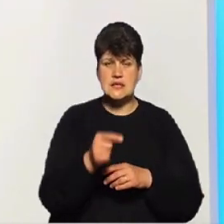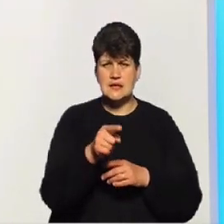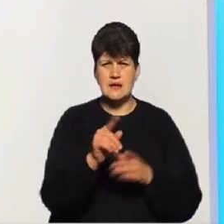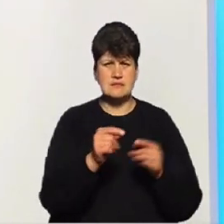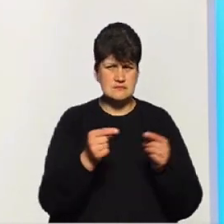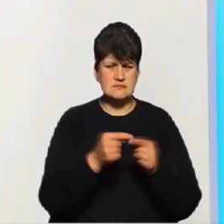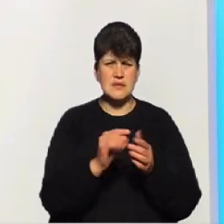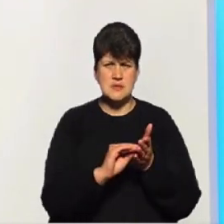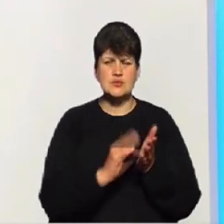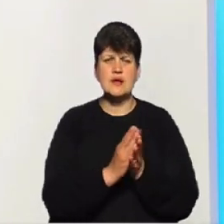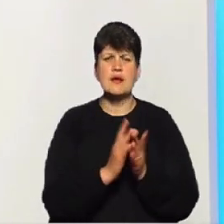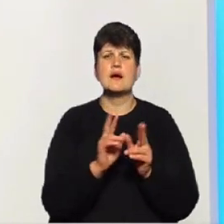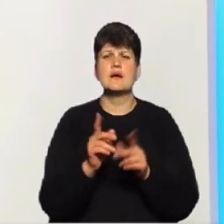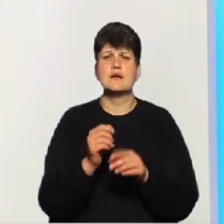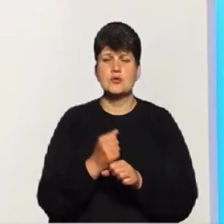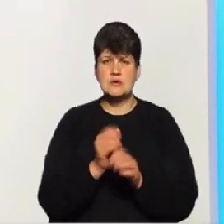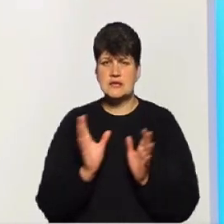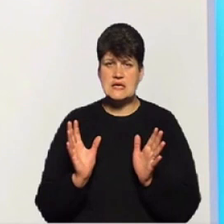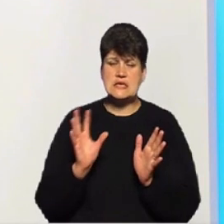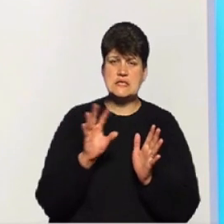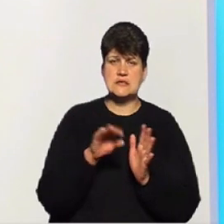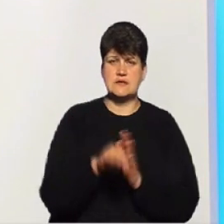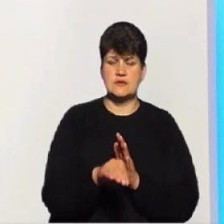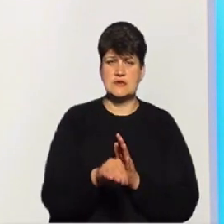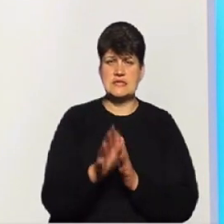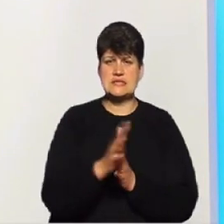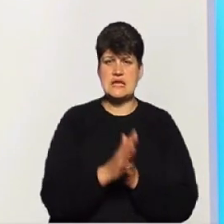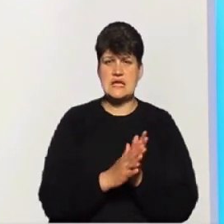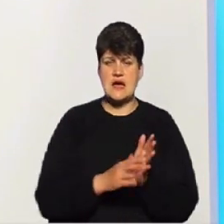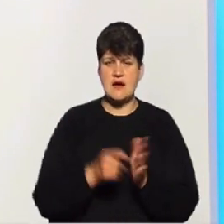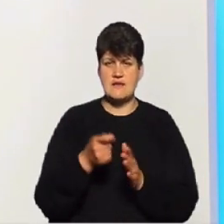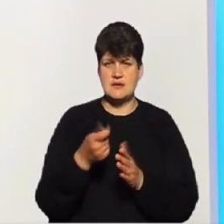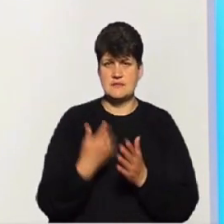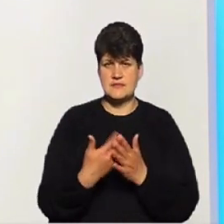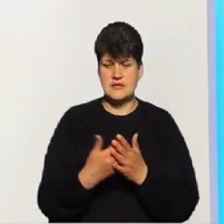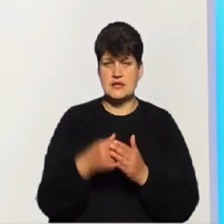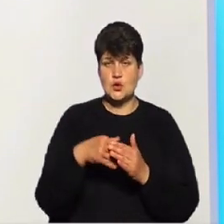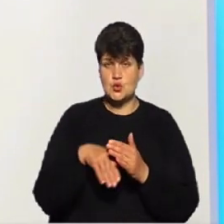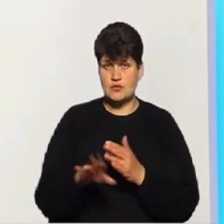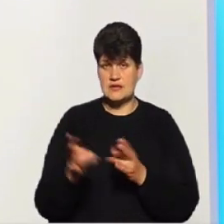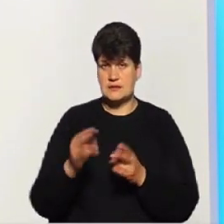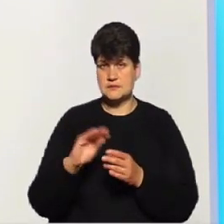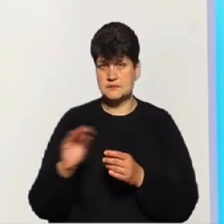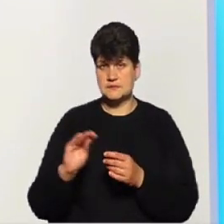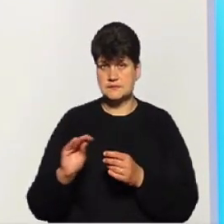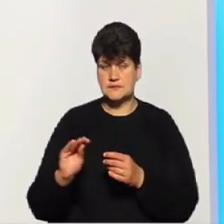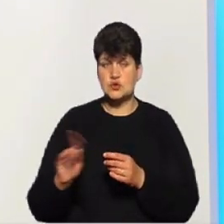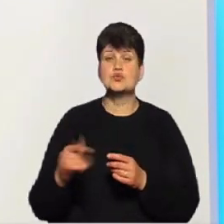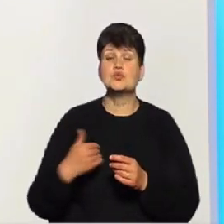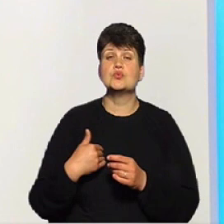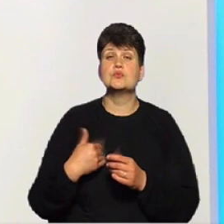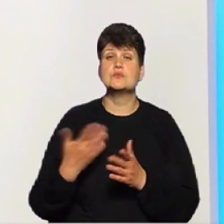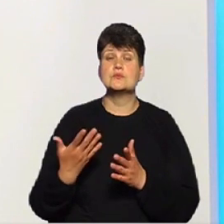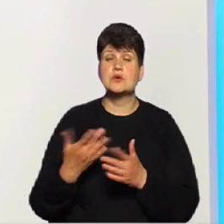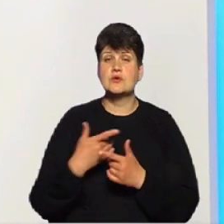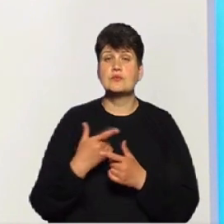алгоритм, завантажується заява, зразок заяви, її треба роздрукувати, від руки вписати те, що яку інформацію